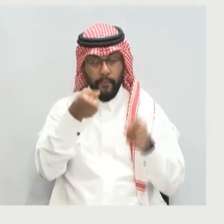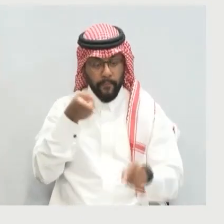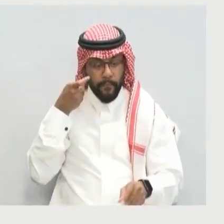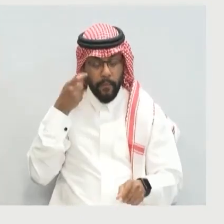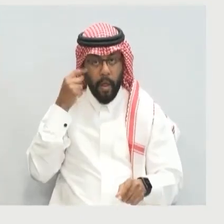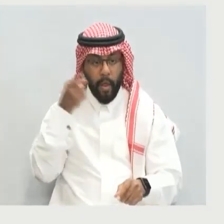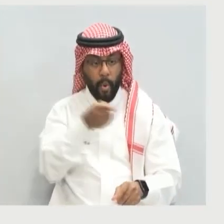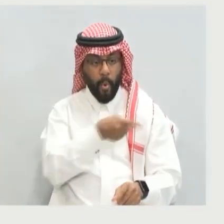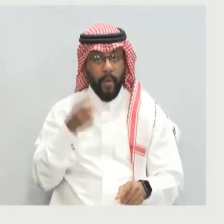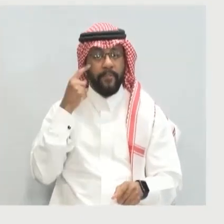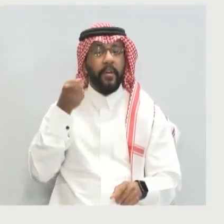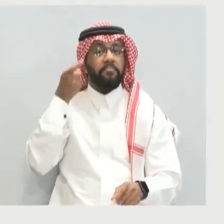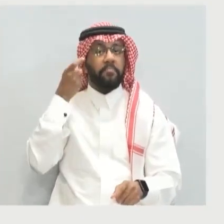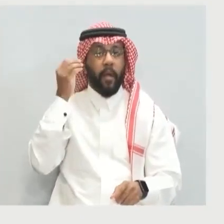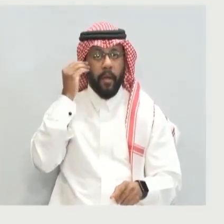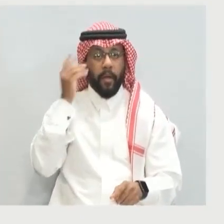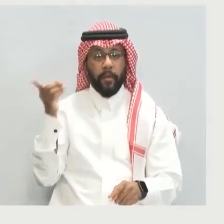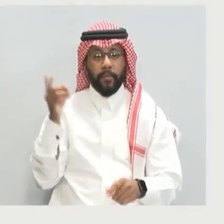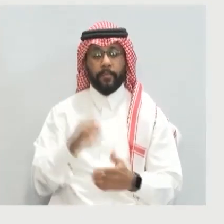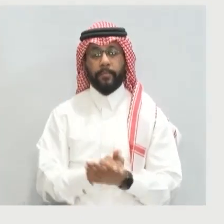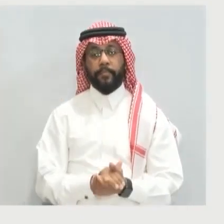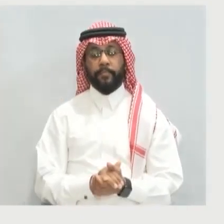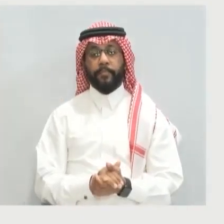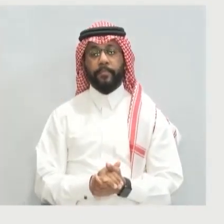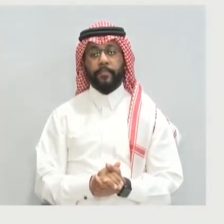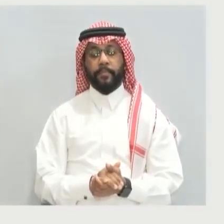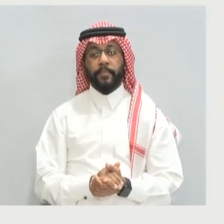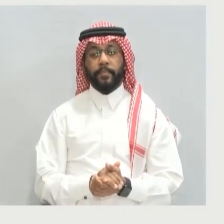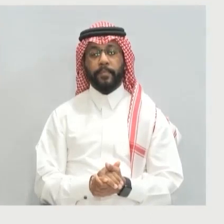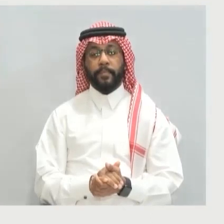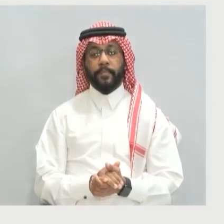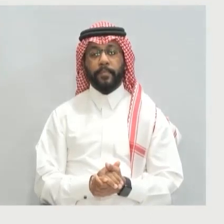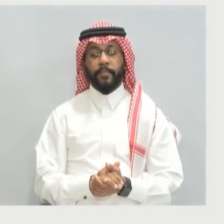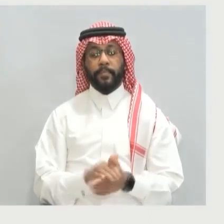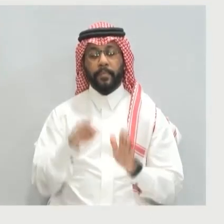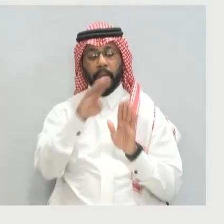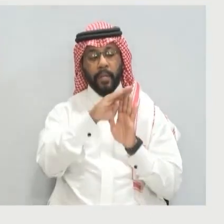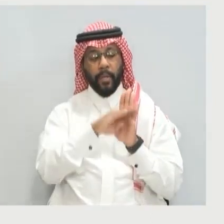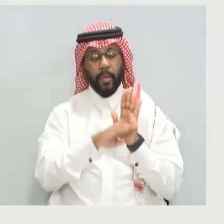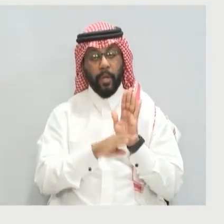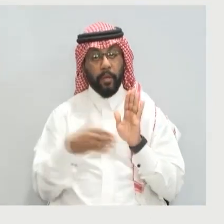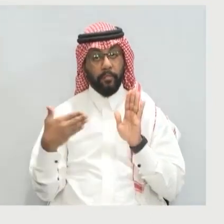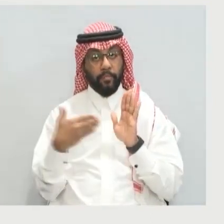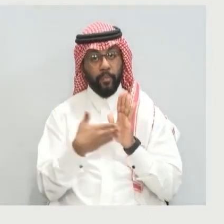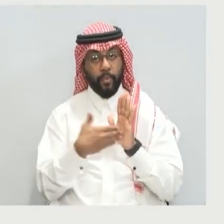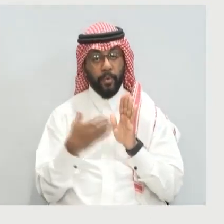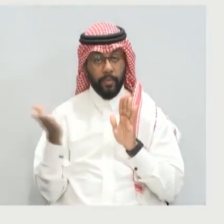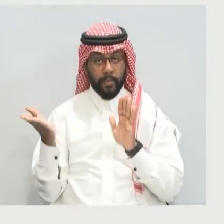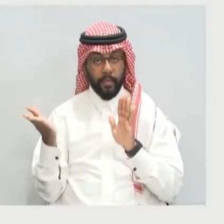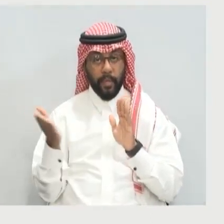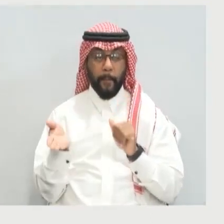استخراج الاجابه ننتقل الان الى الخلاصه ثم بعد ذلك حل اسئله